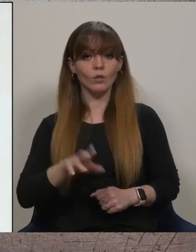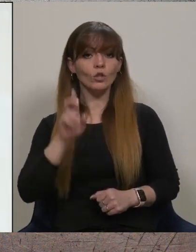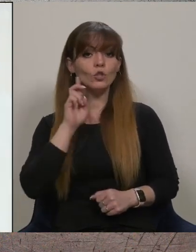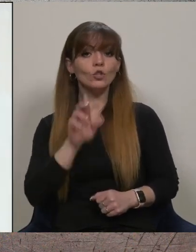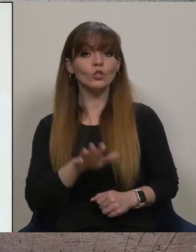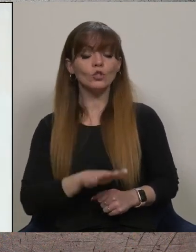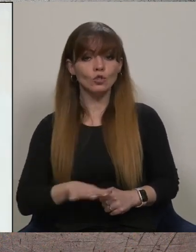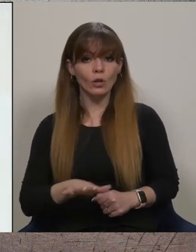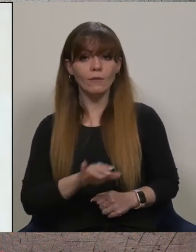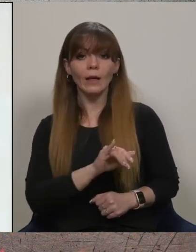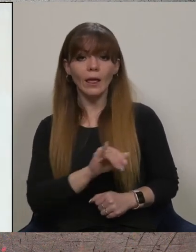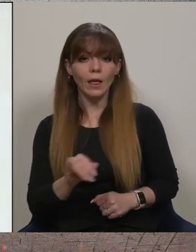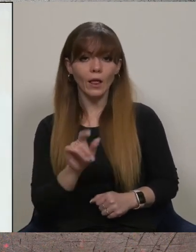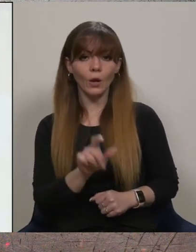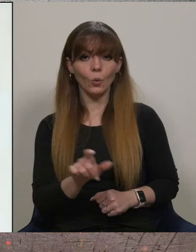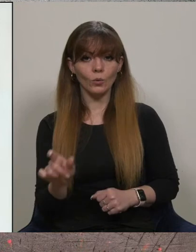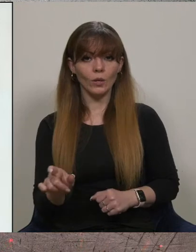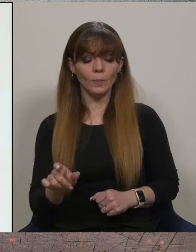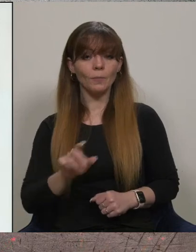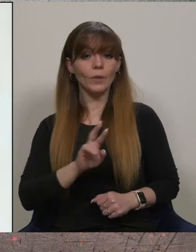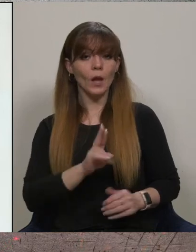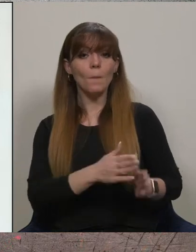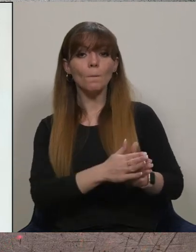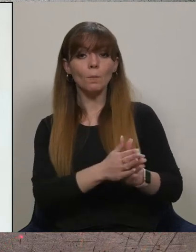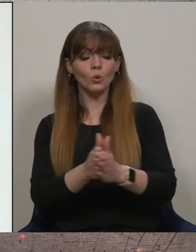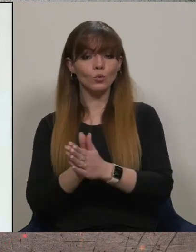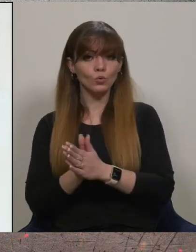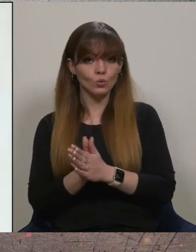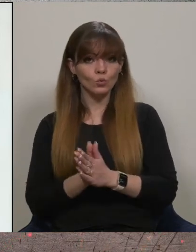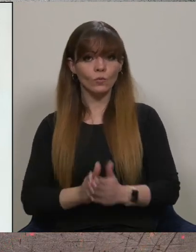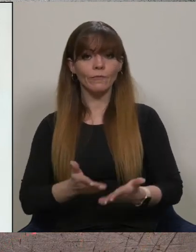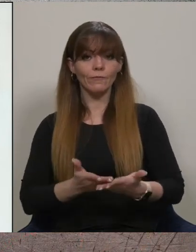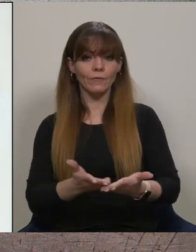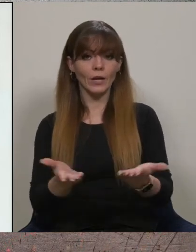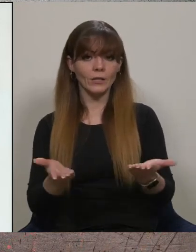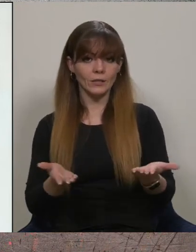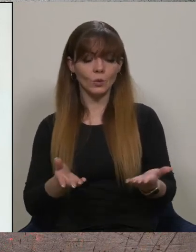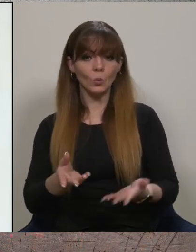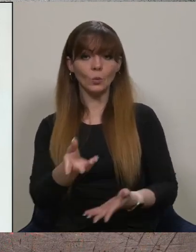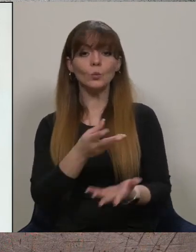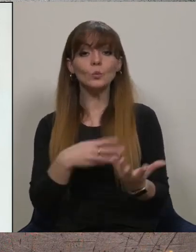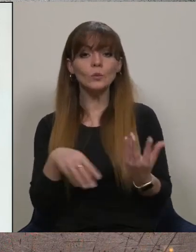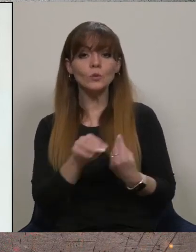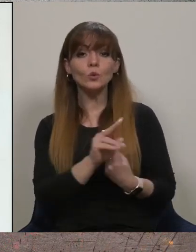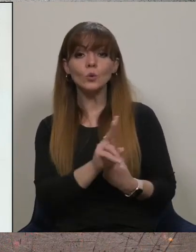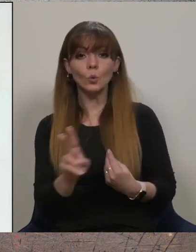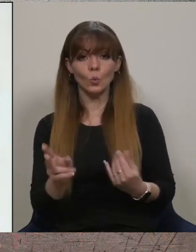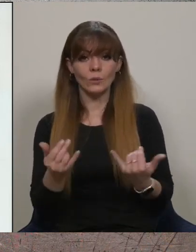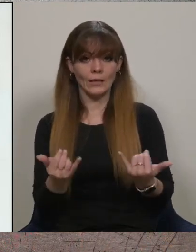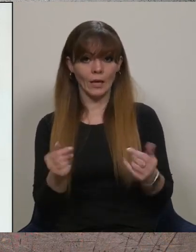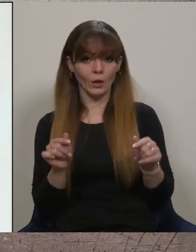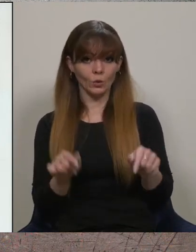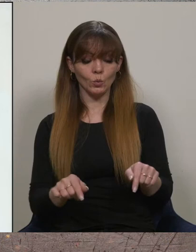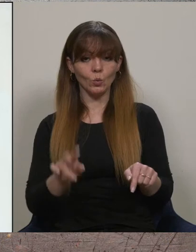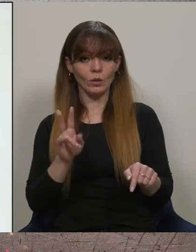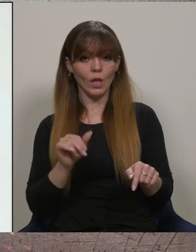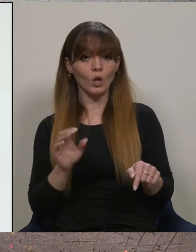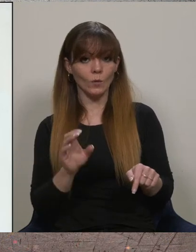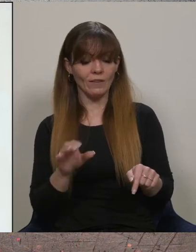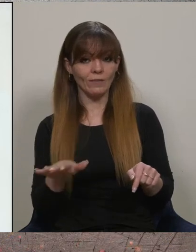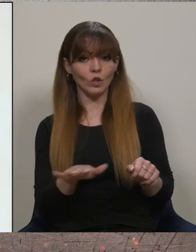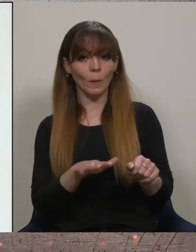держави і людей. І я прошу вас, усіх, хто зараз тут, на Софійській